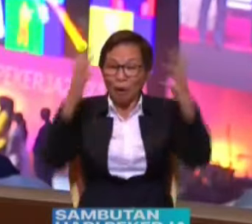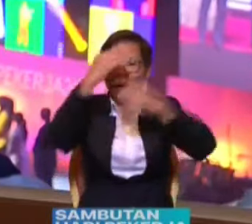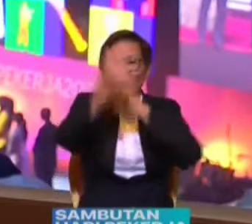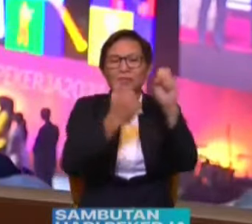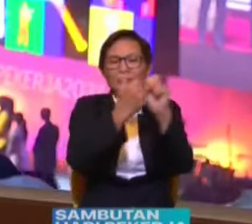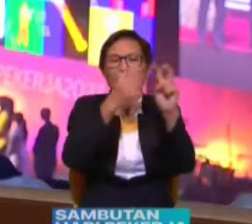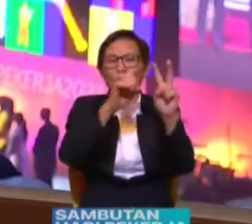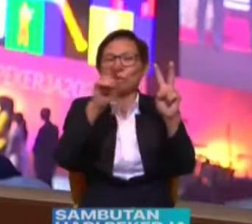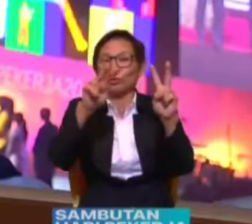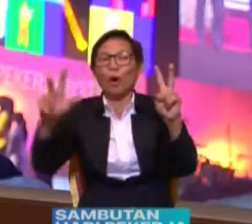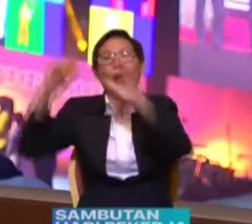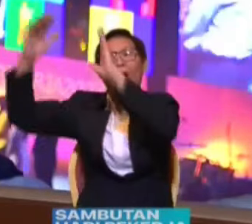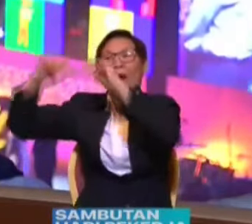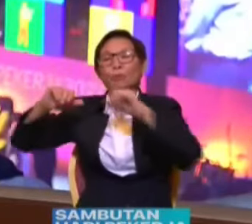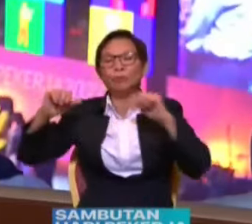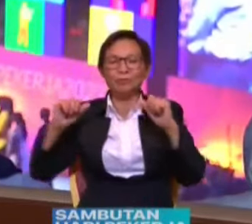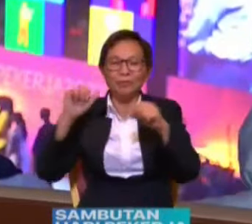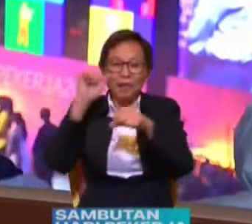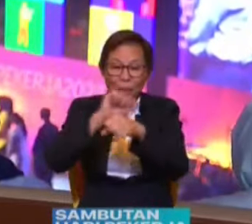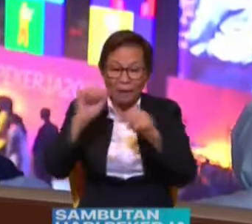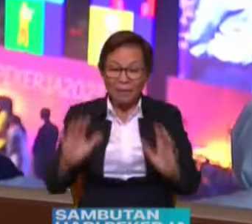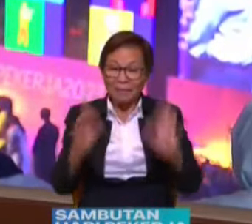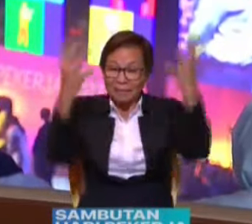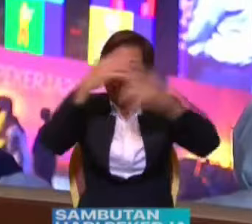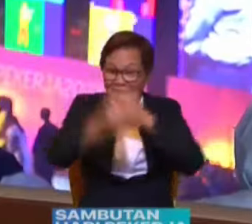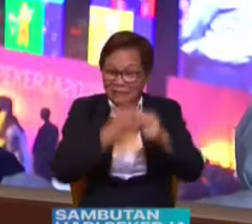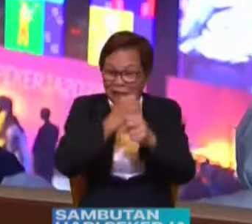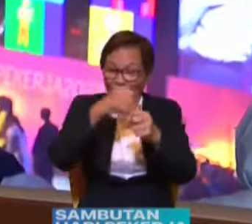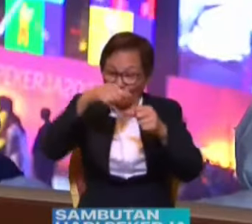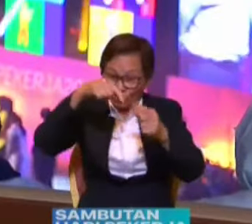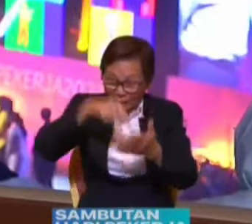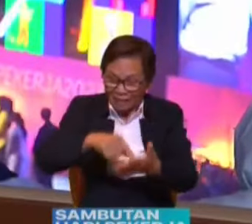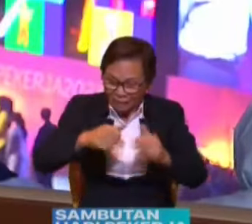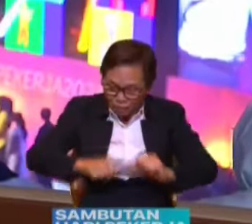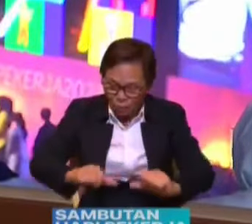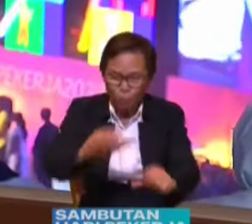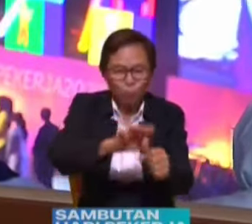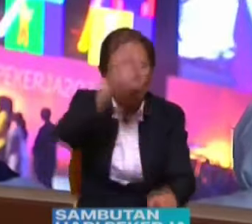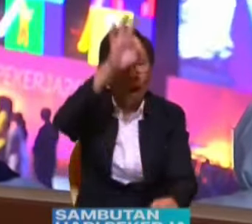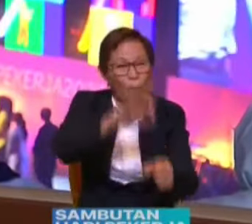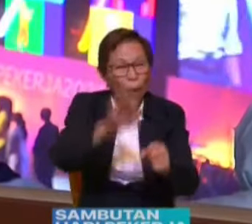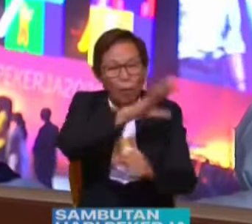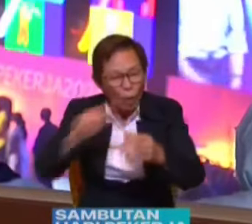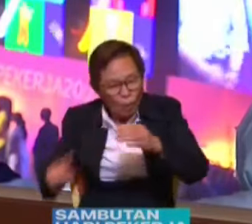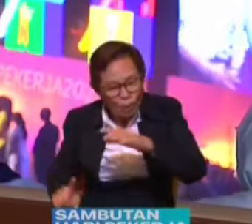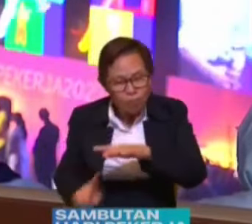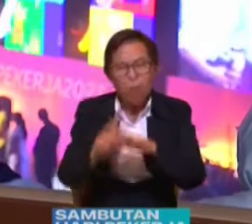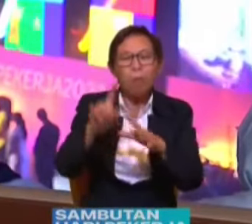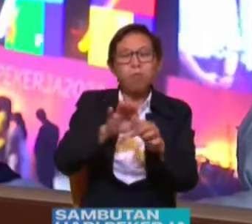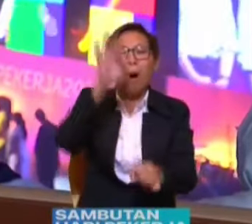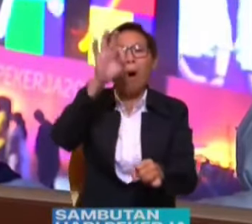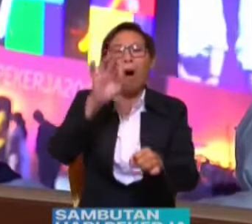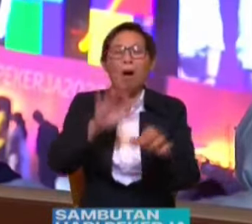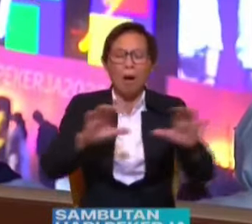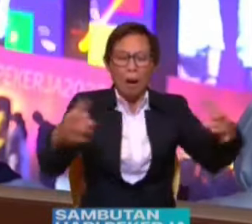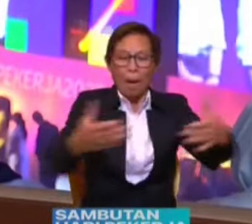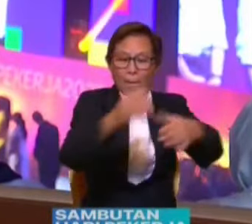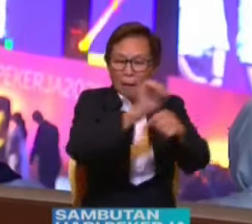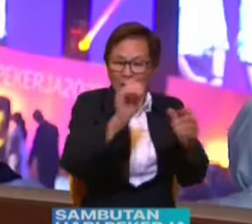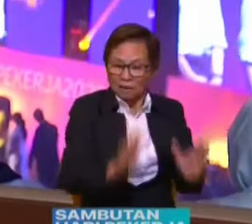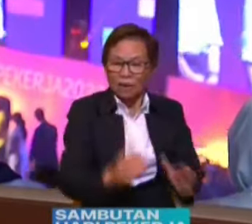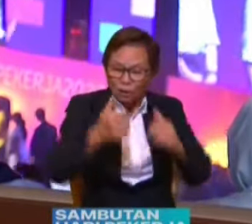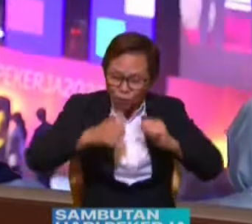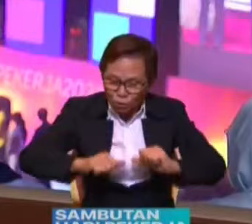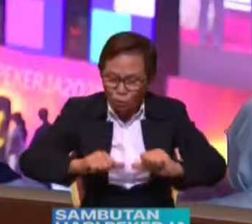2023, dan semoga sambutan Hari Pekerja bagi tahun ini akan terus memberi semangat dan juga menyuntik semangat kepada golongan pekerja di luar sana agar mereka